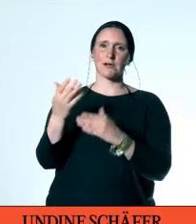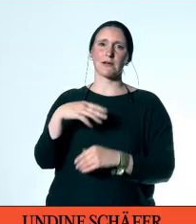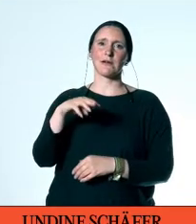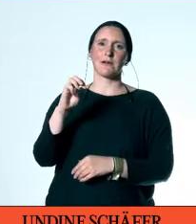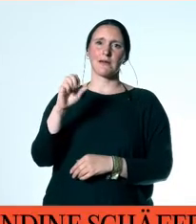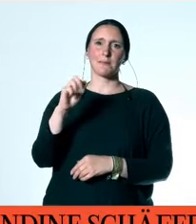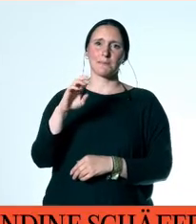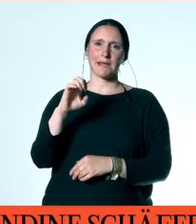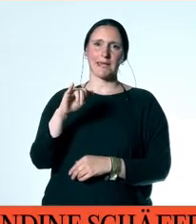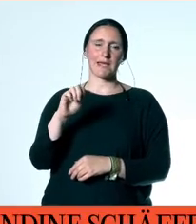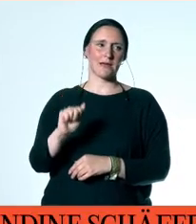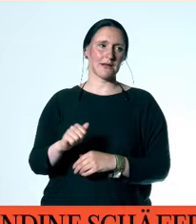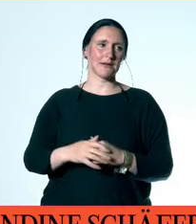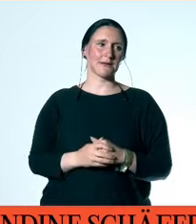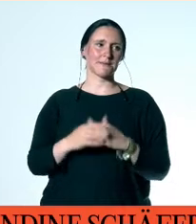Alejandra.